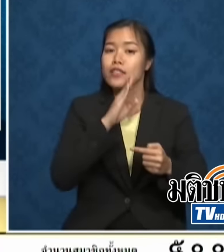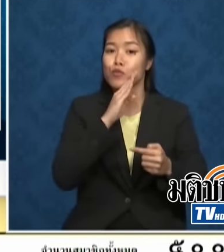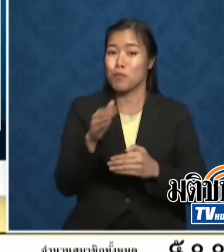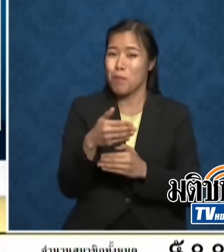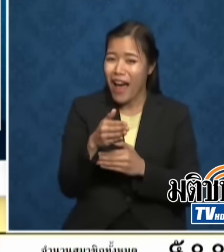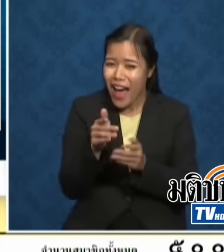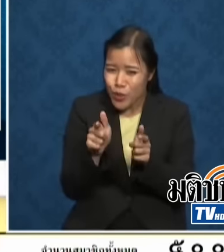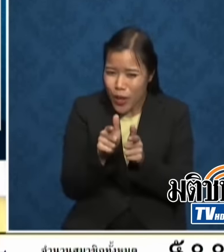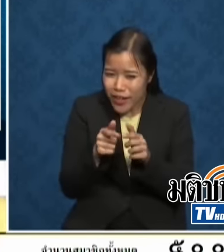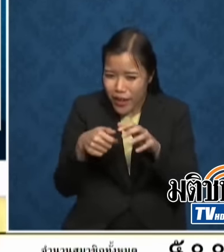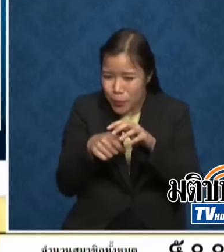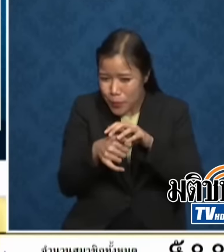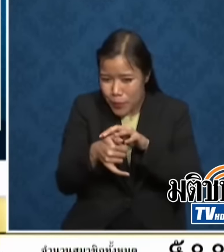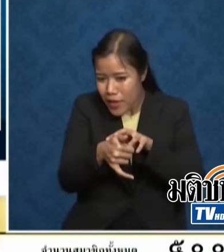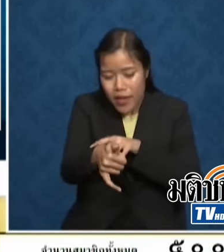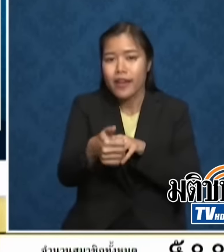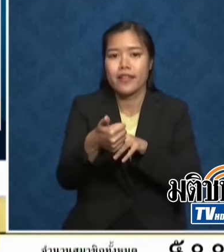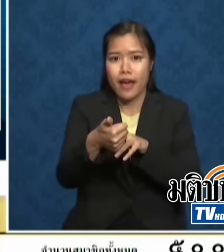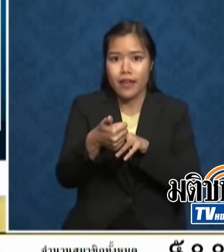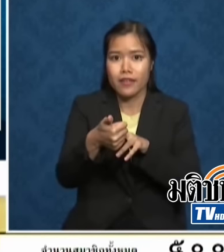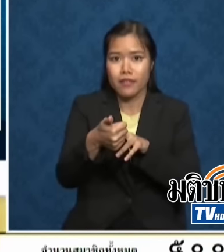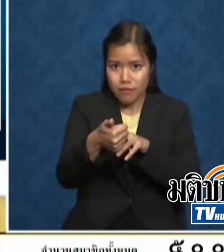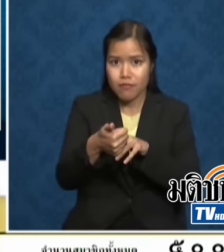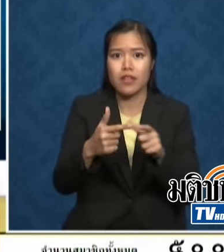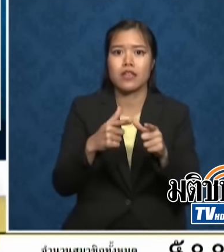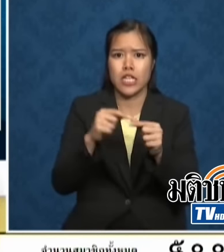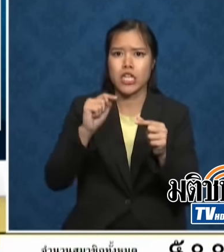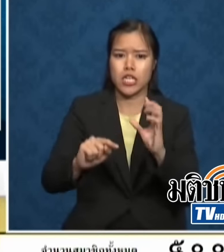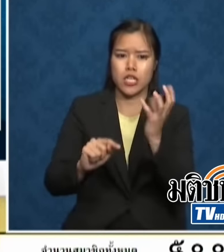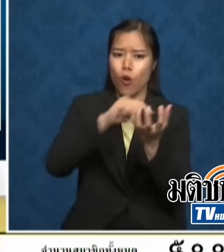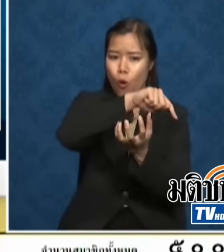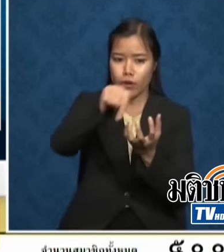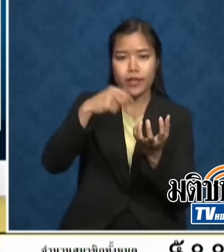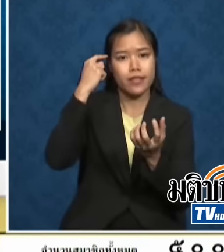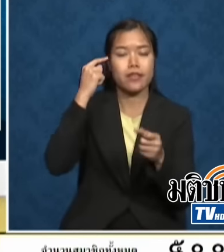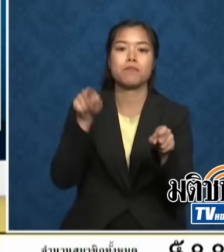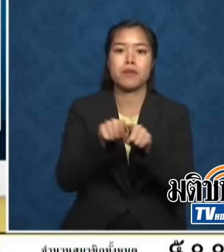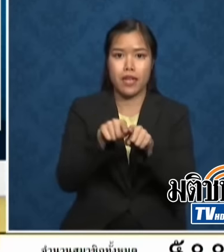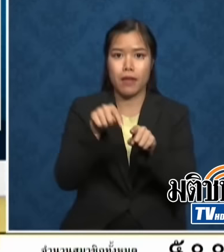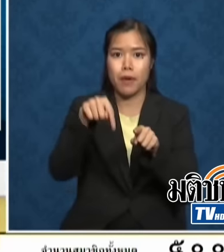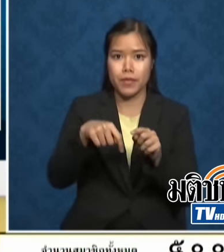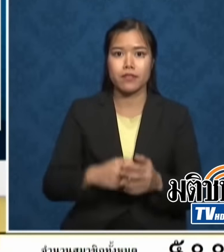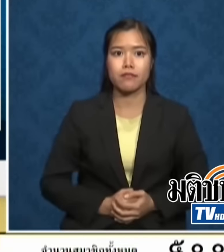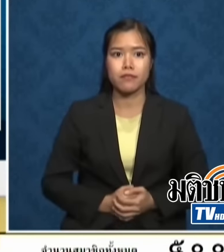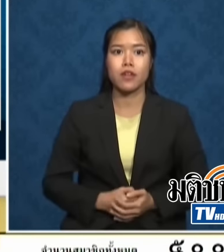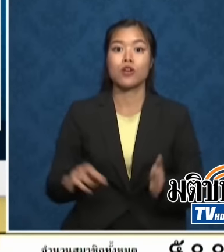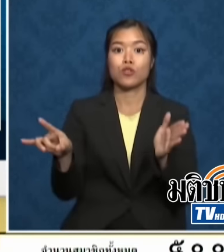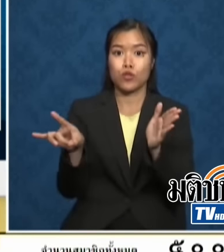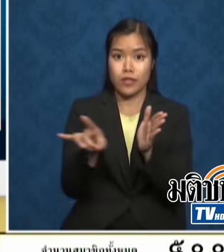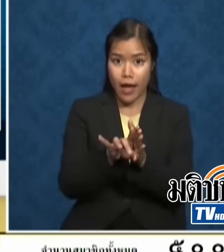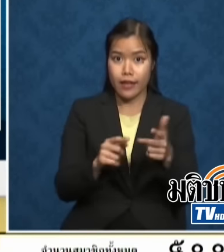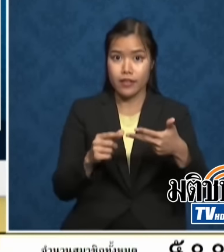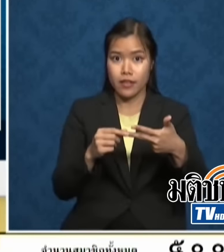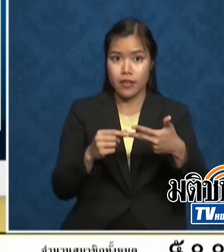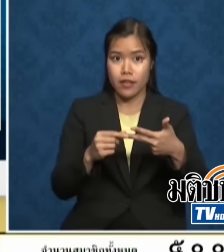ให้ลูกเต่าสามารถรอดออกไปได้ถึงแม้ว่าเขาจะอยู่ในเน็ตอันนี้อันนี้เป็นเรื่องที่ทั่วโลกกำลังคิดถึงในเรื่องแบบนี้สุดท้ายในเรื่อง